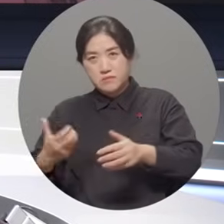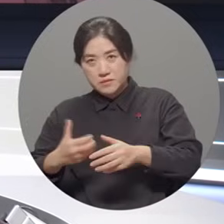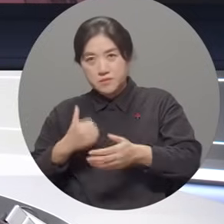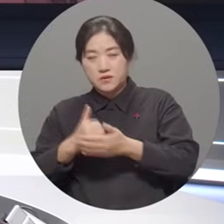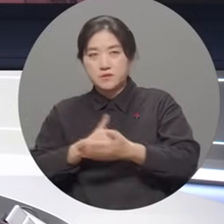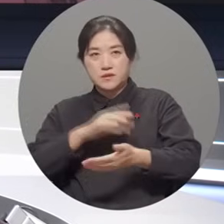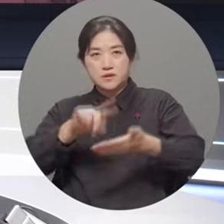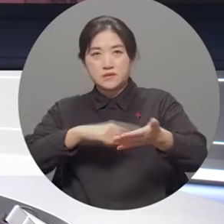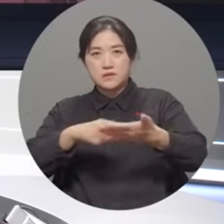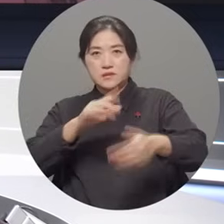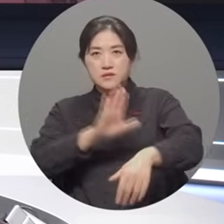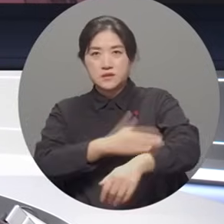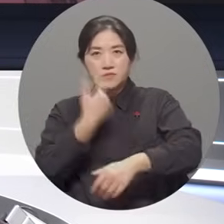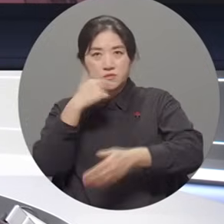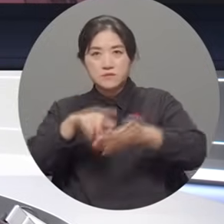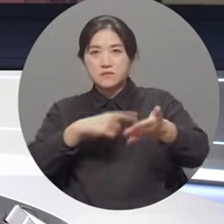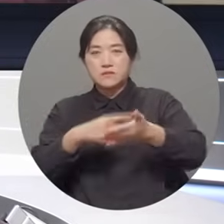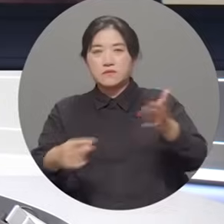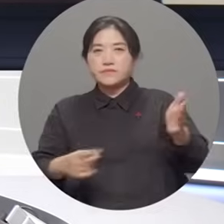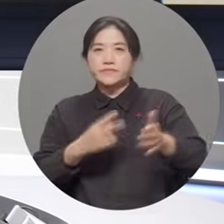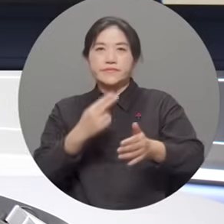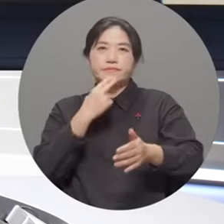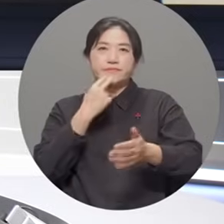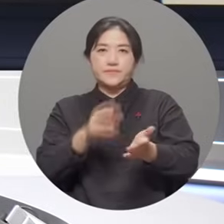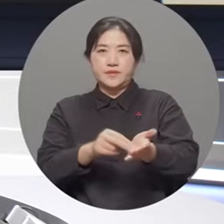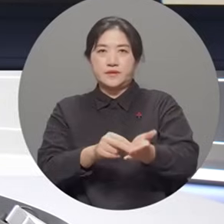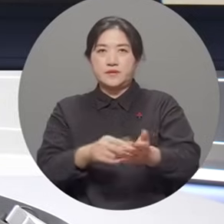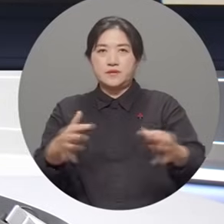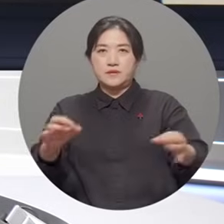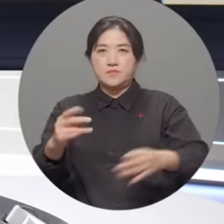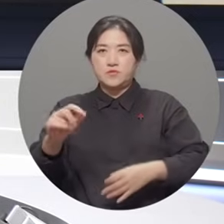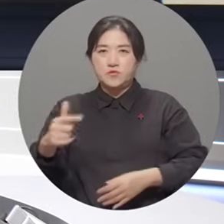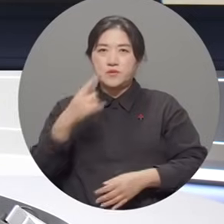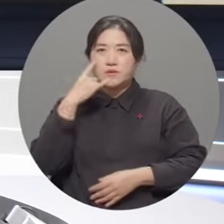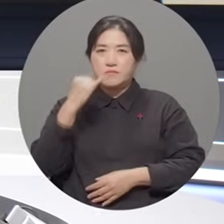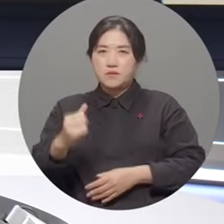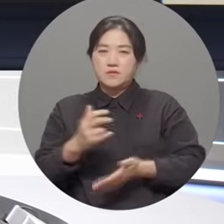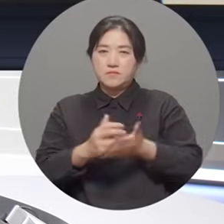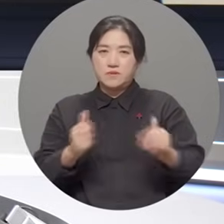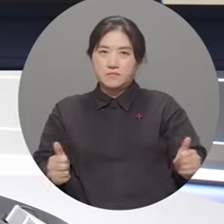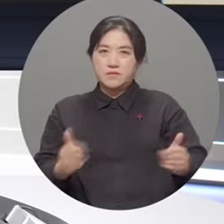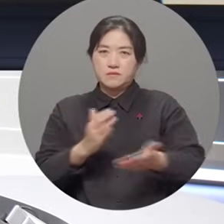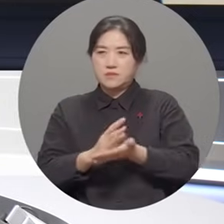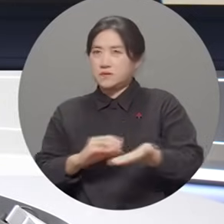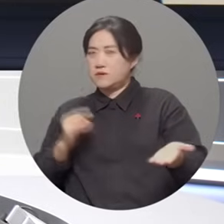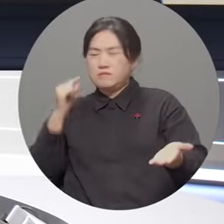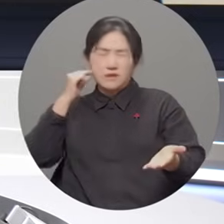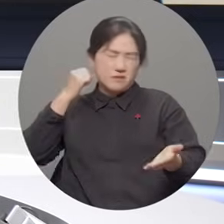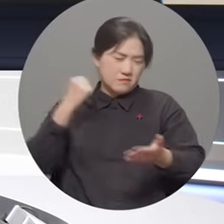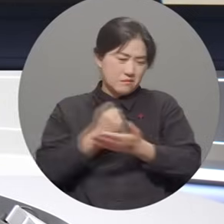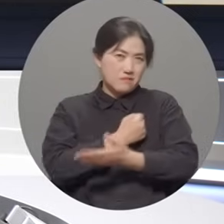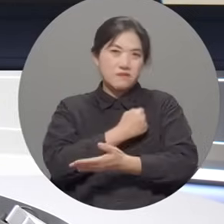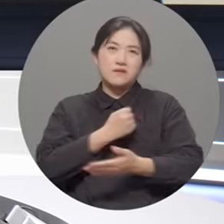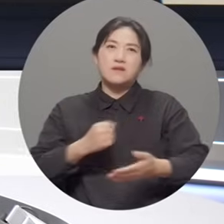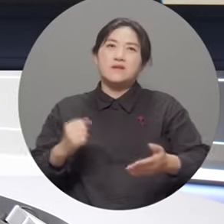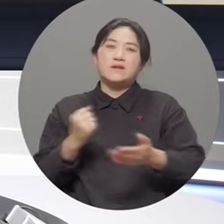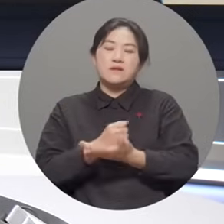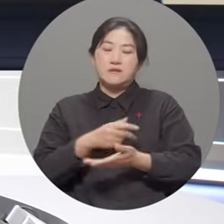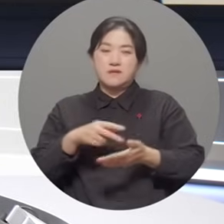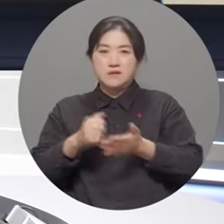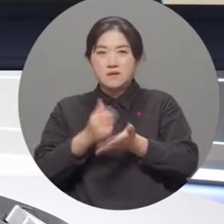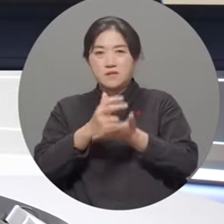묻지 못한 겁니다. 김용균 씨의 어머니는 차마 법정을 떠나지 못하고 주저앉아 왜 법원이 힘없는 약자들을